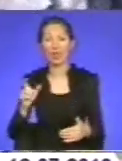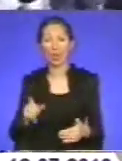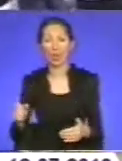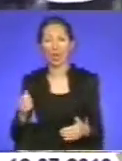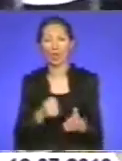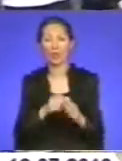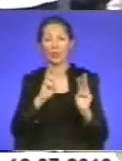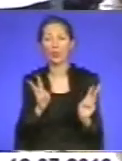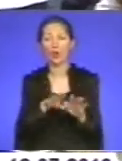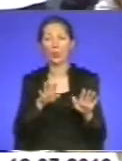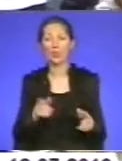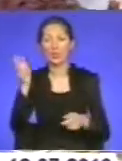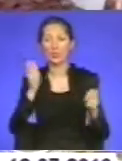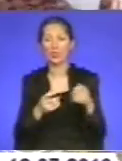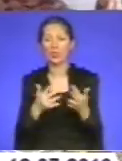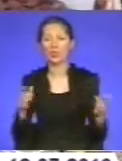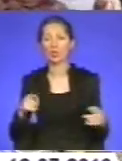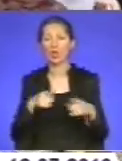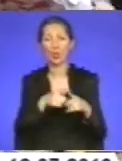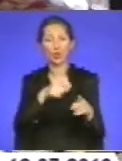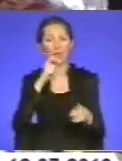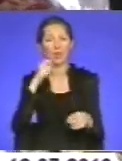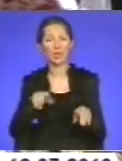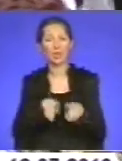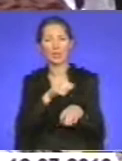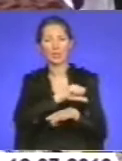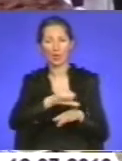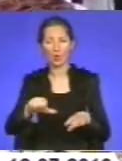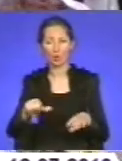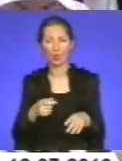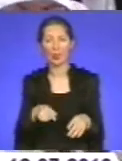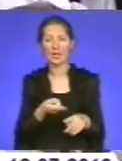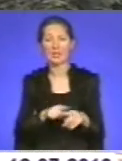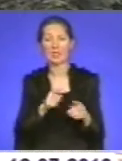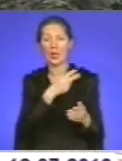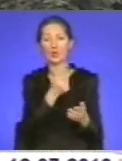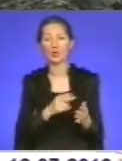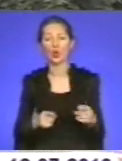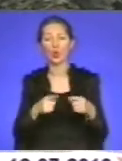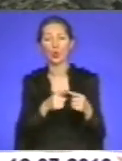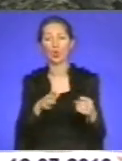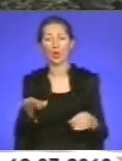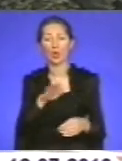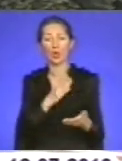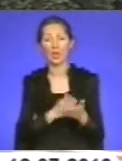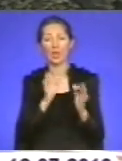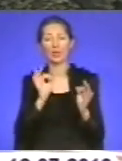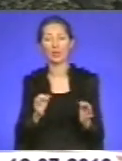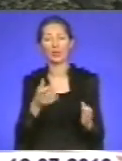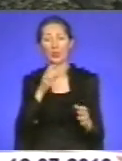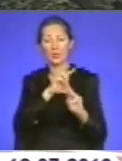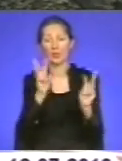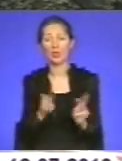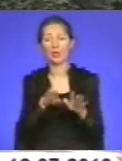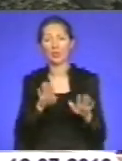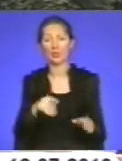куточків як України, так і за кордону. Цей мальовничий куточок нашого краю є воістину святим місцем, бо тут з Божого проведіння і